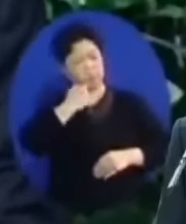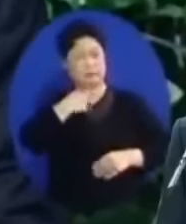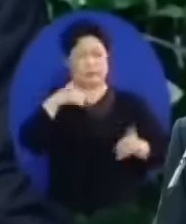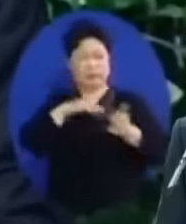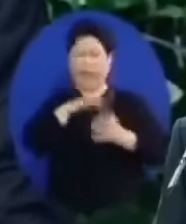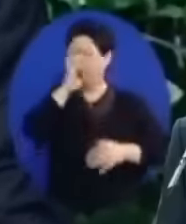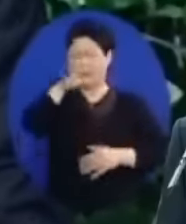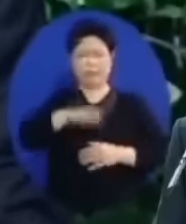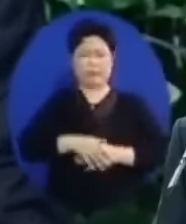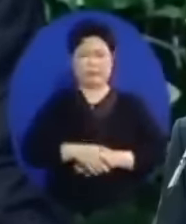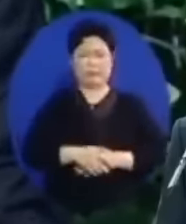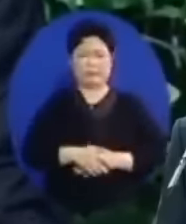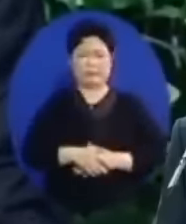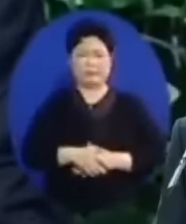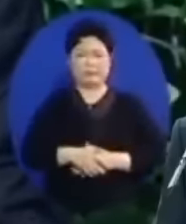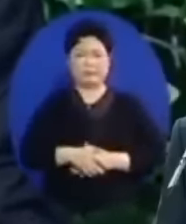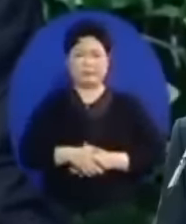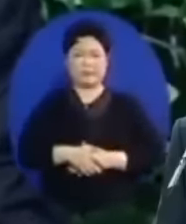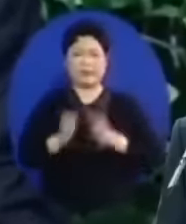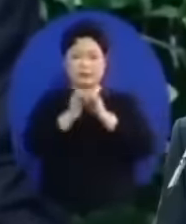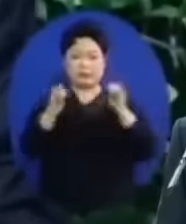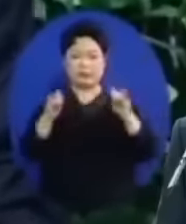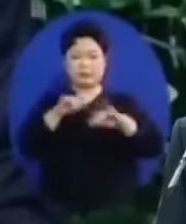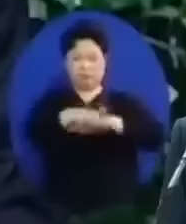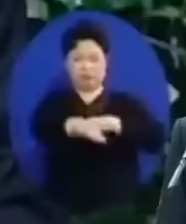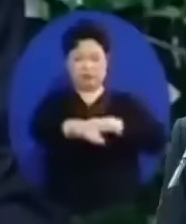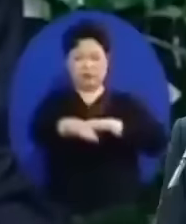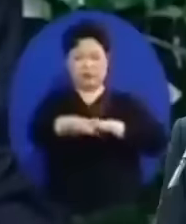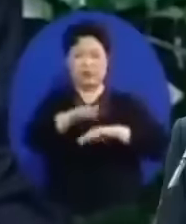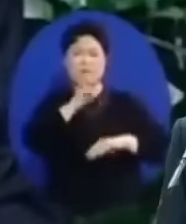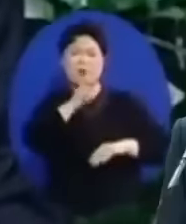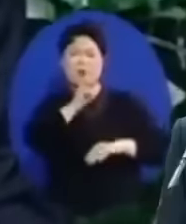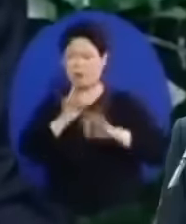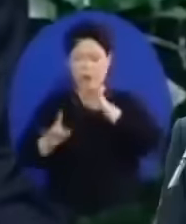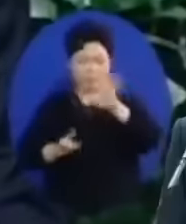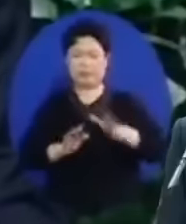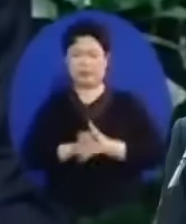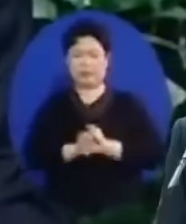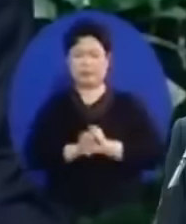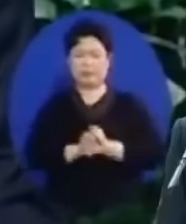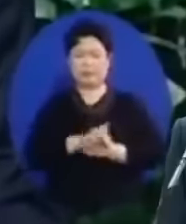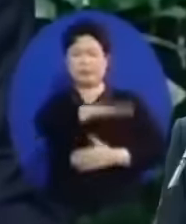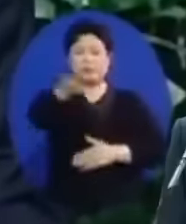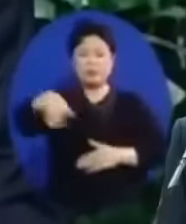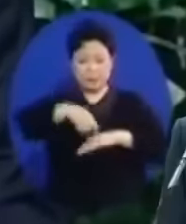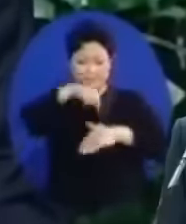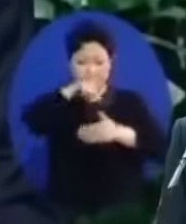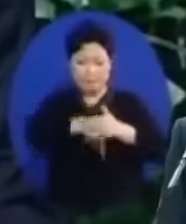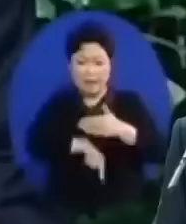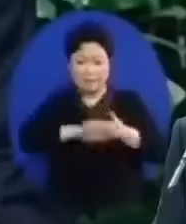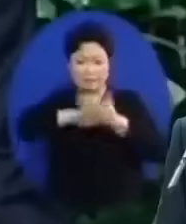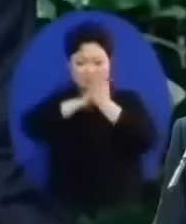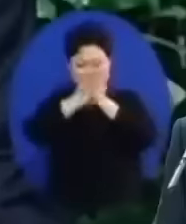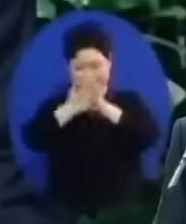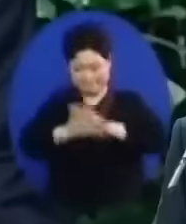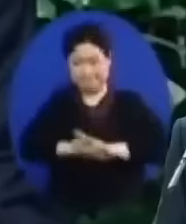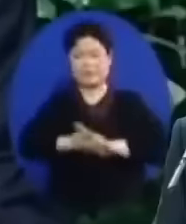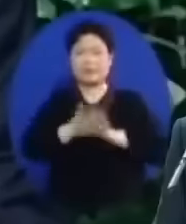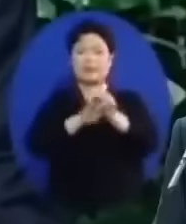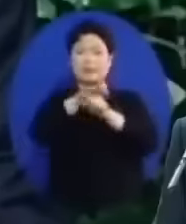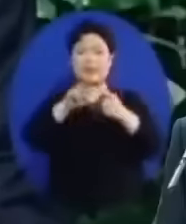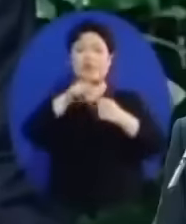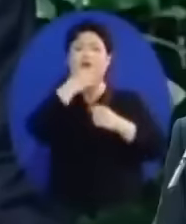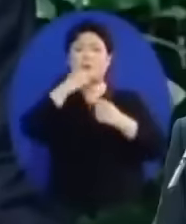안 됩니다. 인간의 주의와 주장으로는 안 되는 것입니다. 우리가 마음이 변화되어서